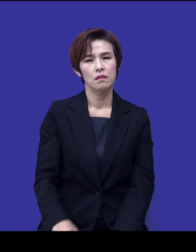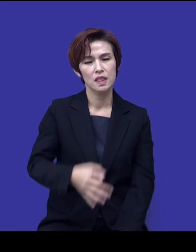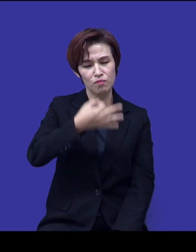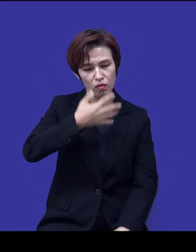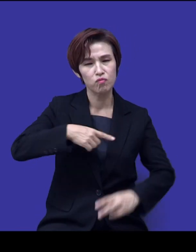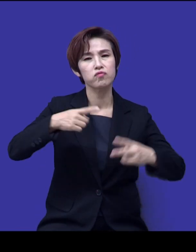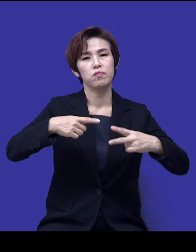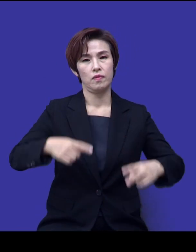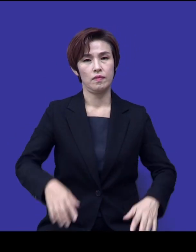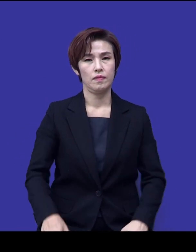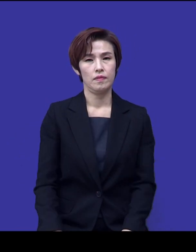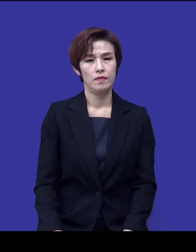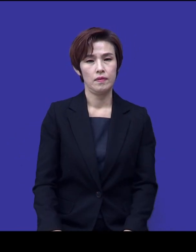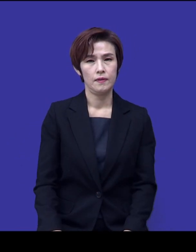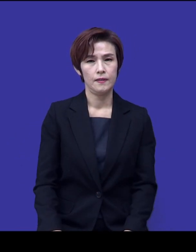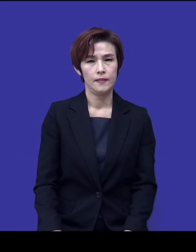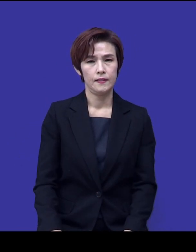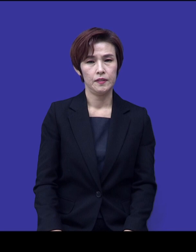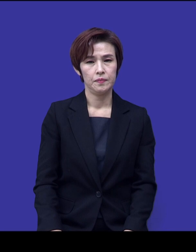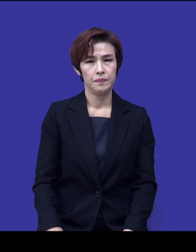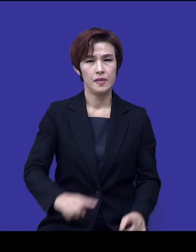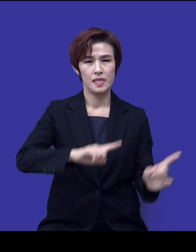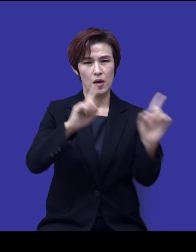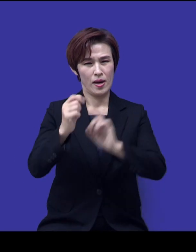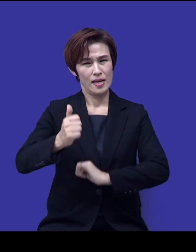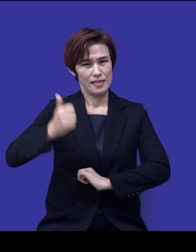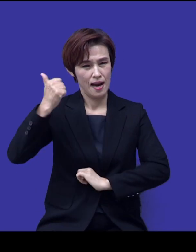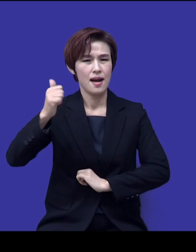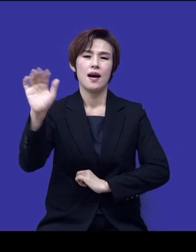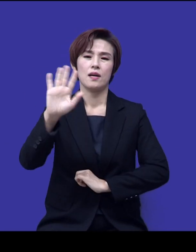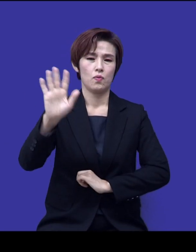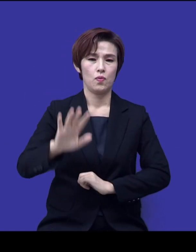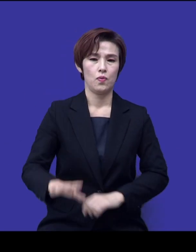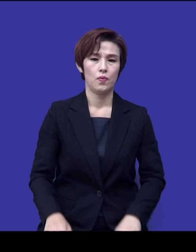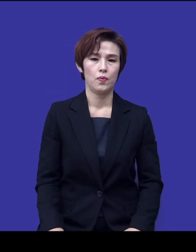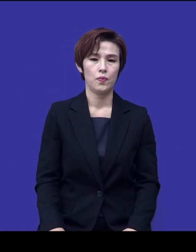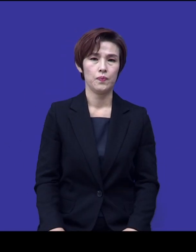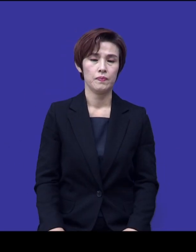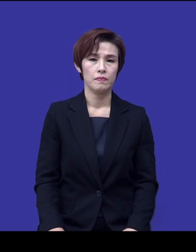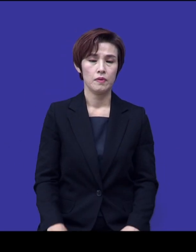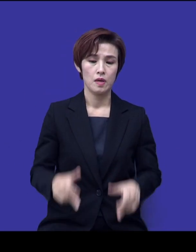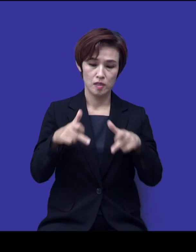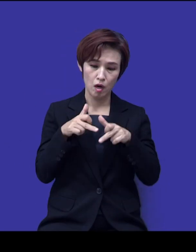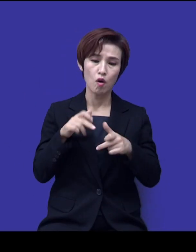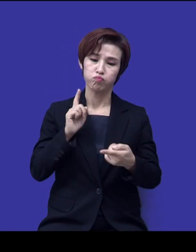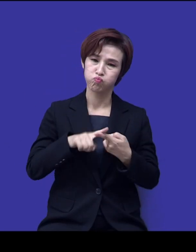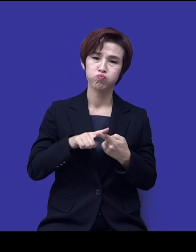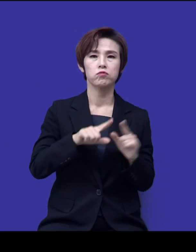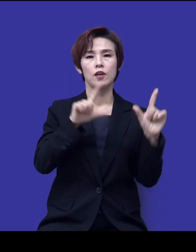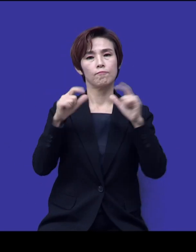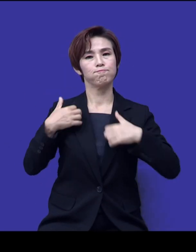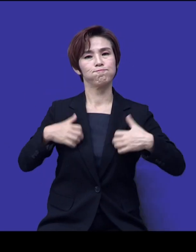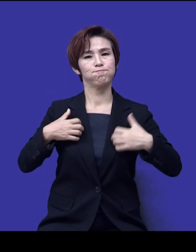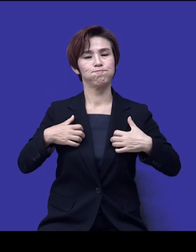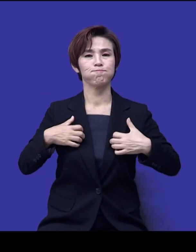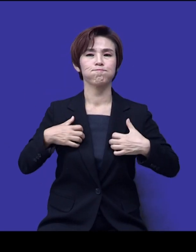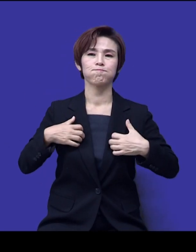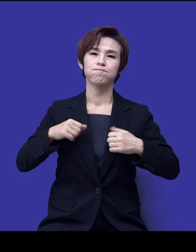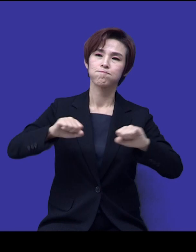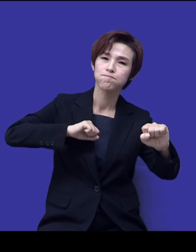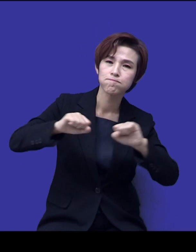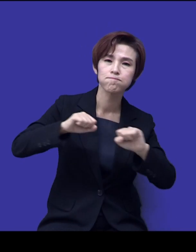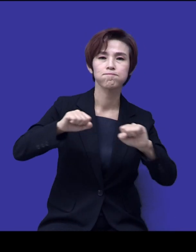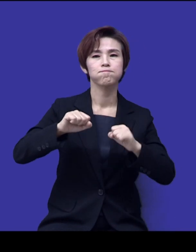그때 꾹다리 유랑단은 재활하자고 하는 게 아니었어요. 그냥 내 현재에서 나의 삶을 즐길 거야. 네. 그냥 뛰고